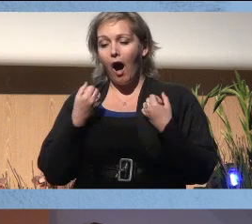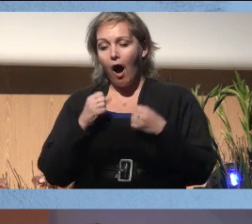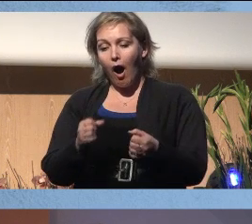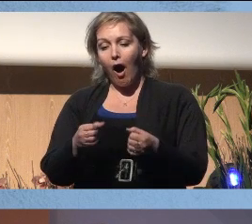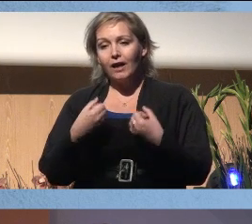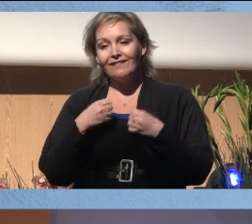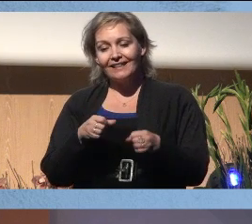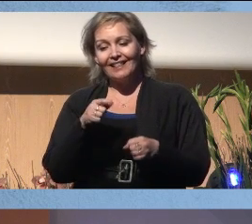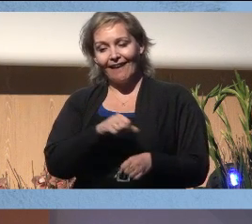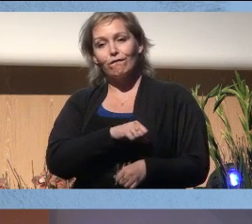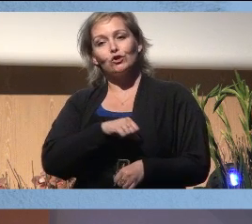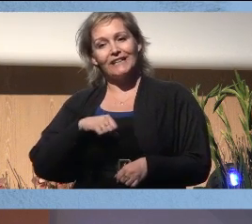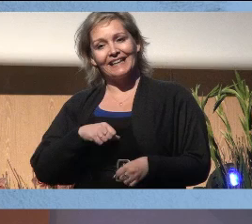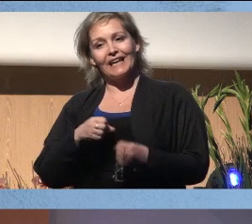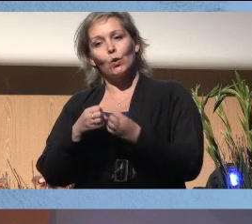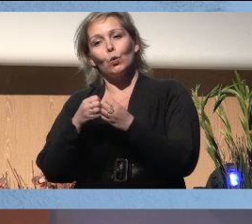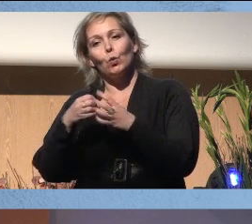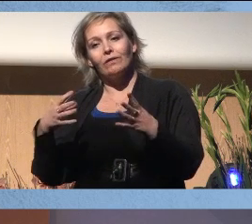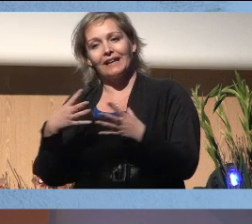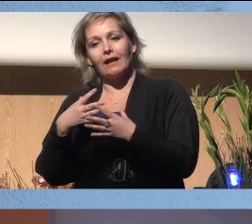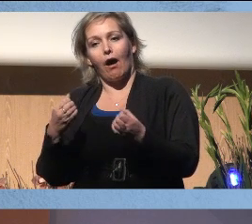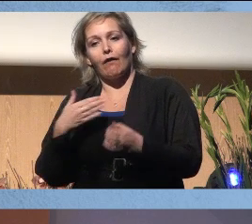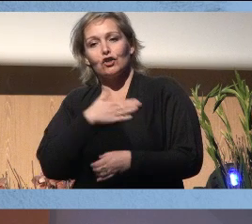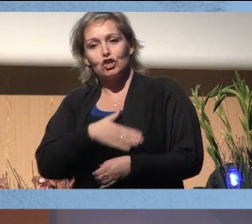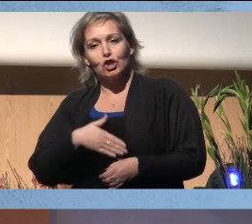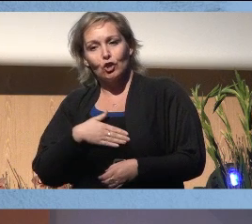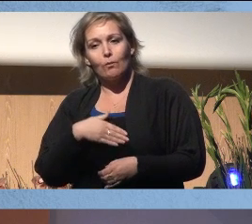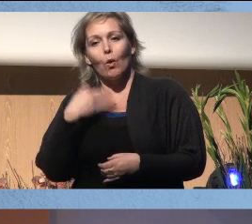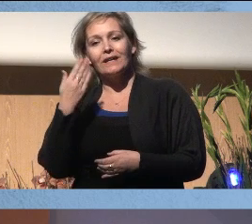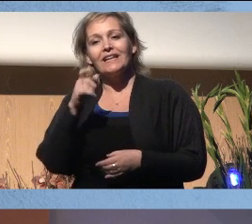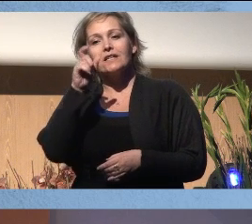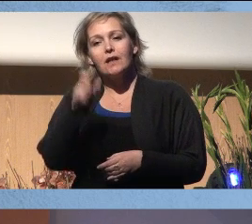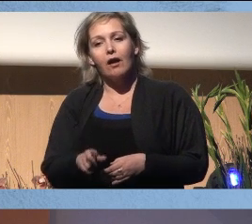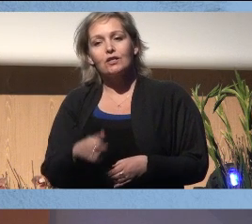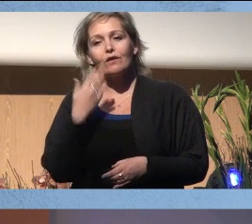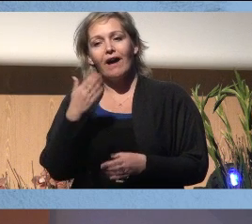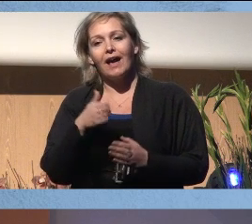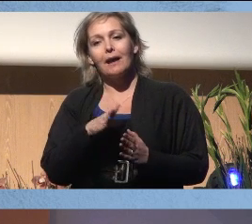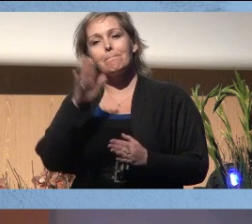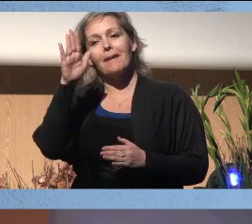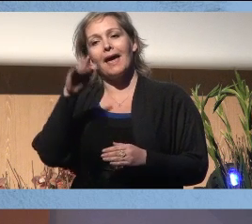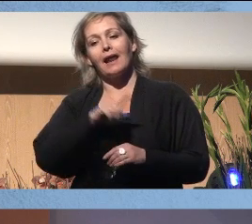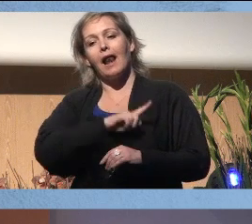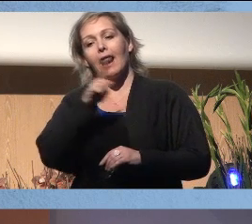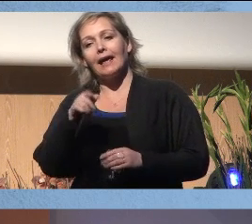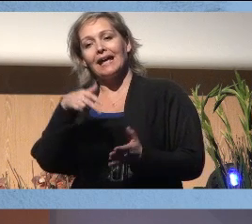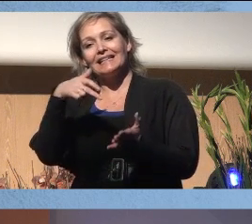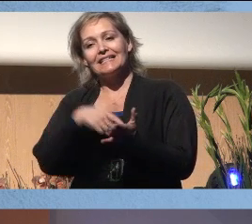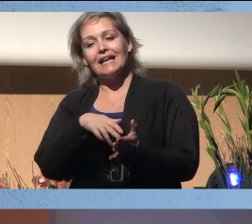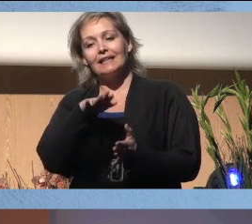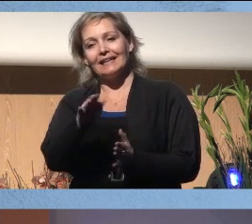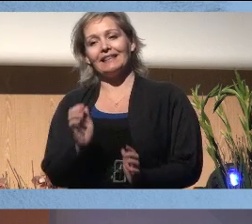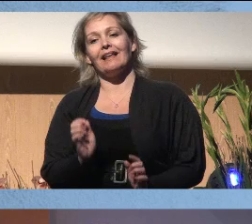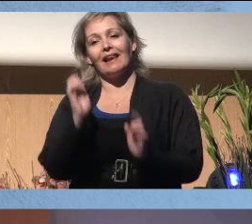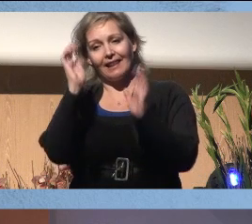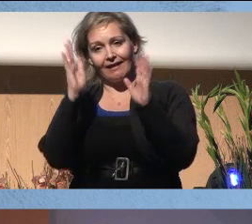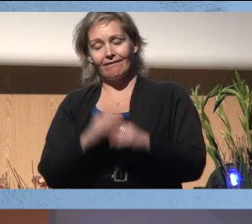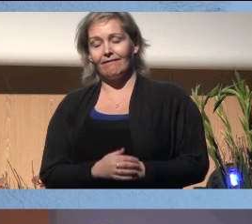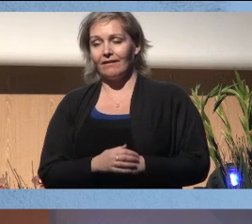Aktivitet forsinker utviklingen av sykdommen og gir deg sjansen til å være lengre til stede i ditt eget liv.